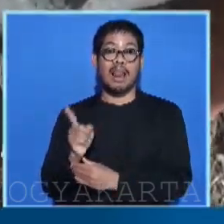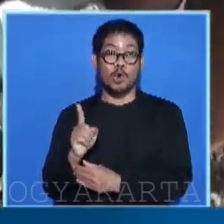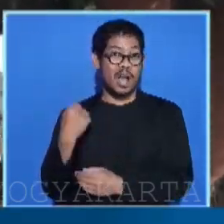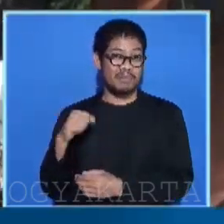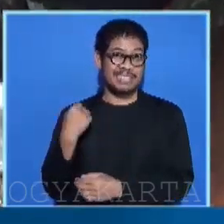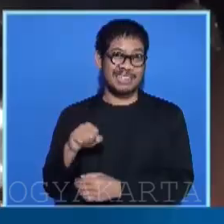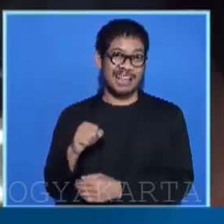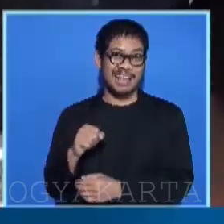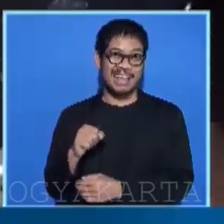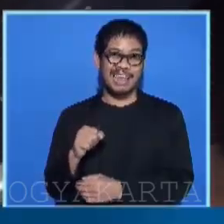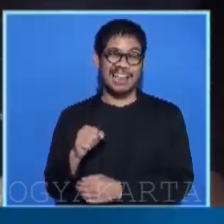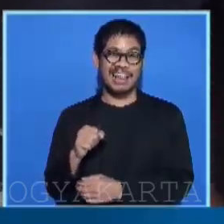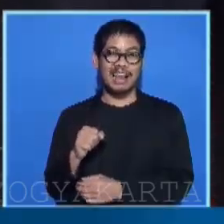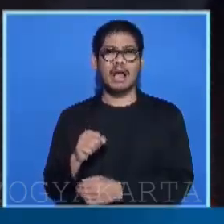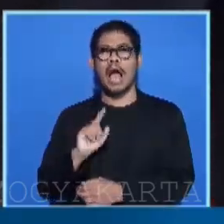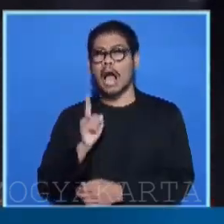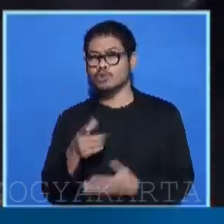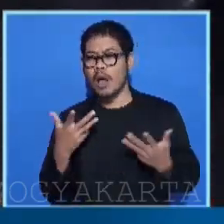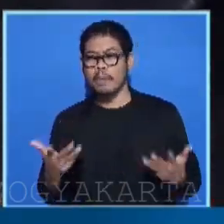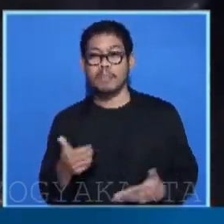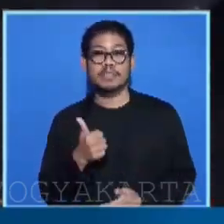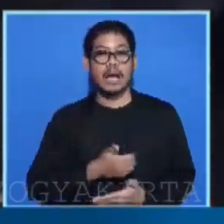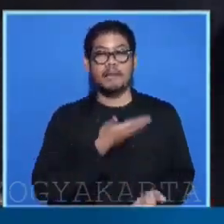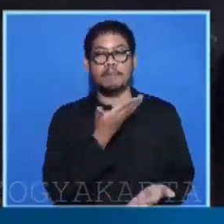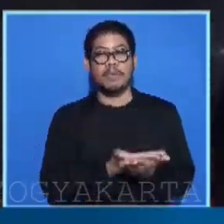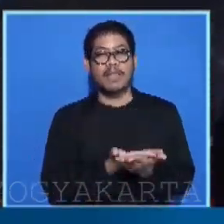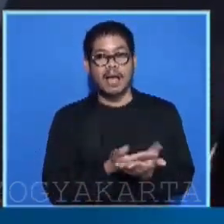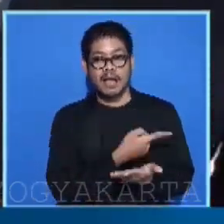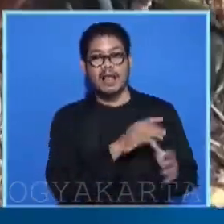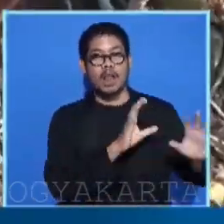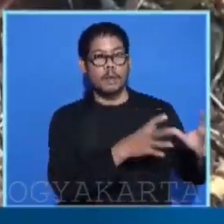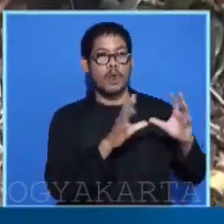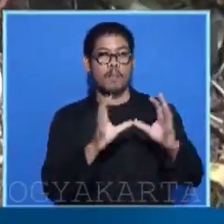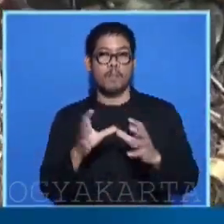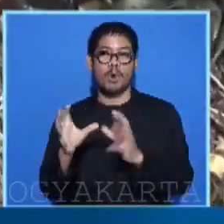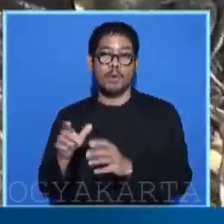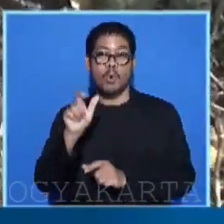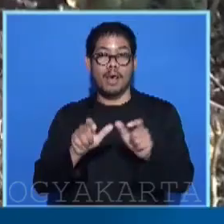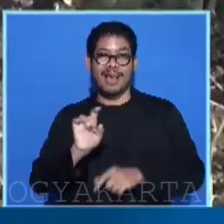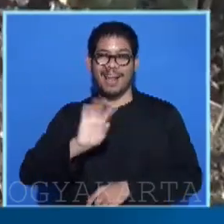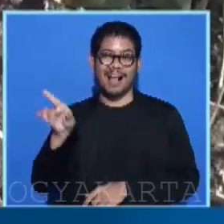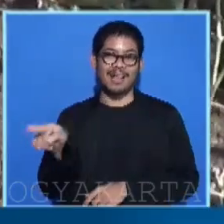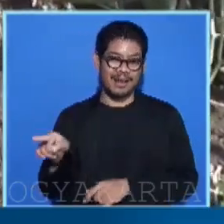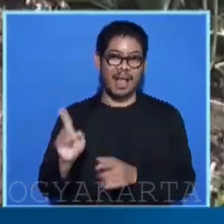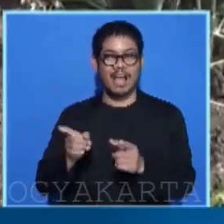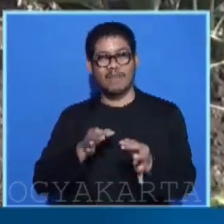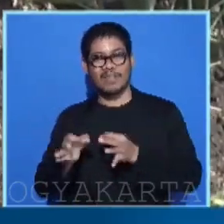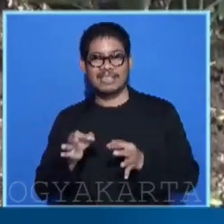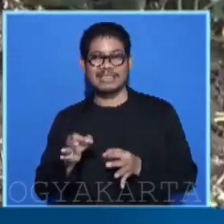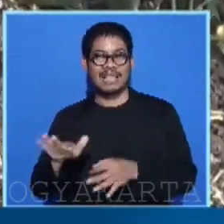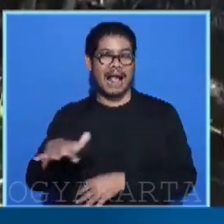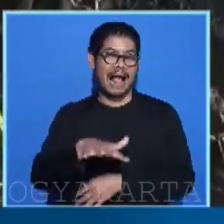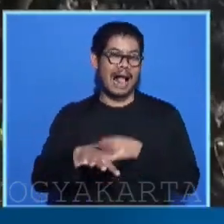untuk diangkat dirinya terpaksa harus minta air kepada kelompok tani yang mempunyai fasilitas sumur bor